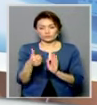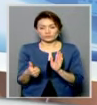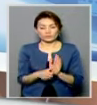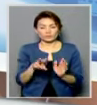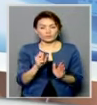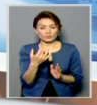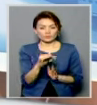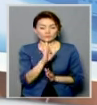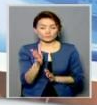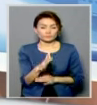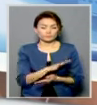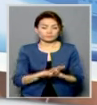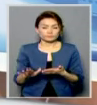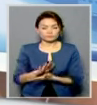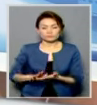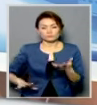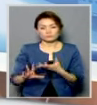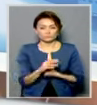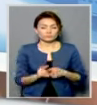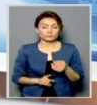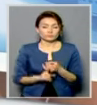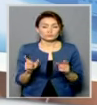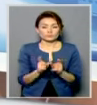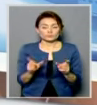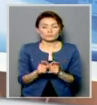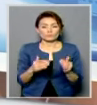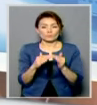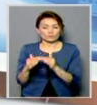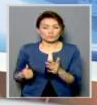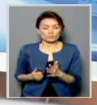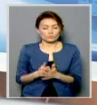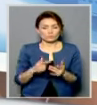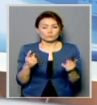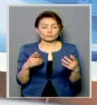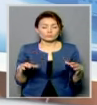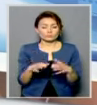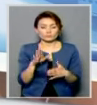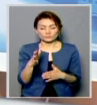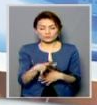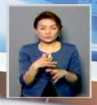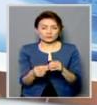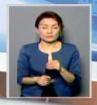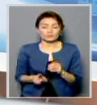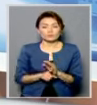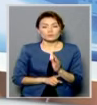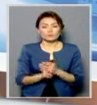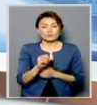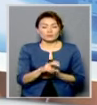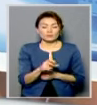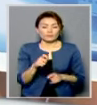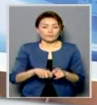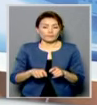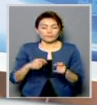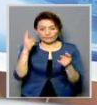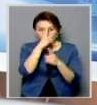мая. Убрать свои территории обязуют всех, начиная от магазинов у дома до крупных организаций. К слову, в начале апреля уже провели